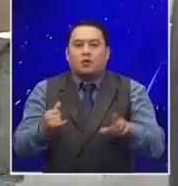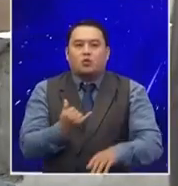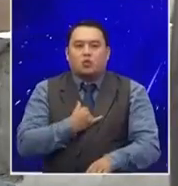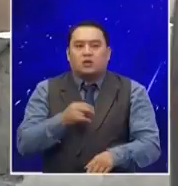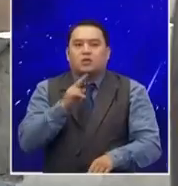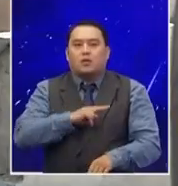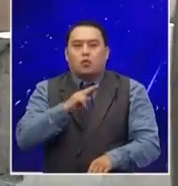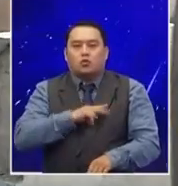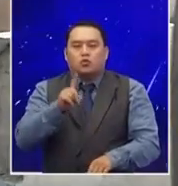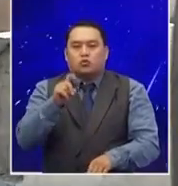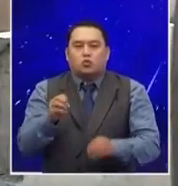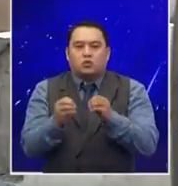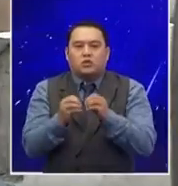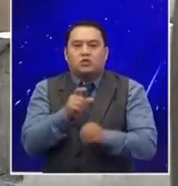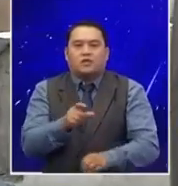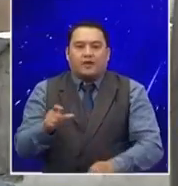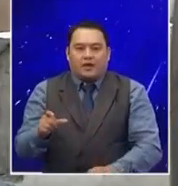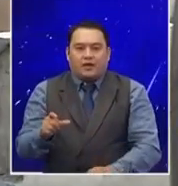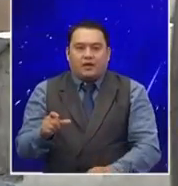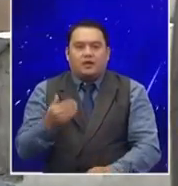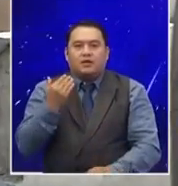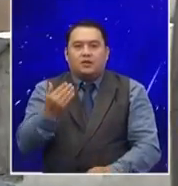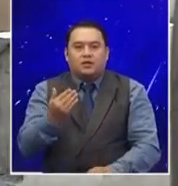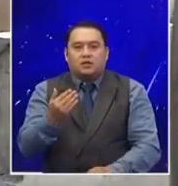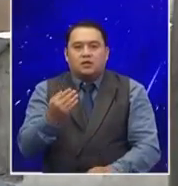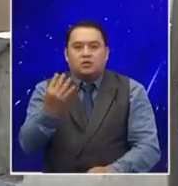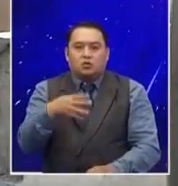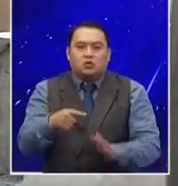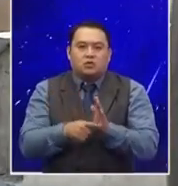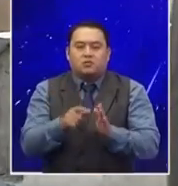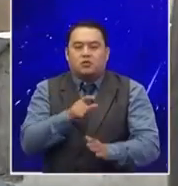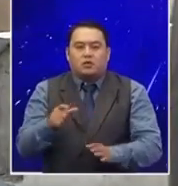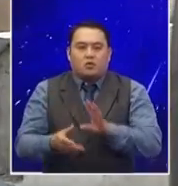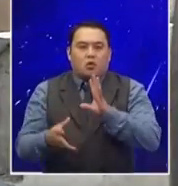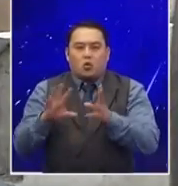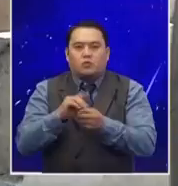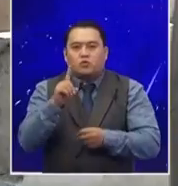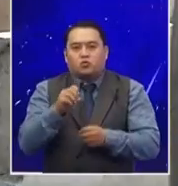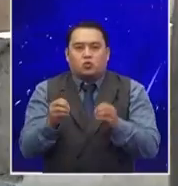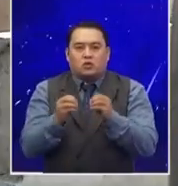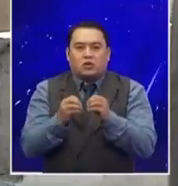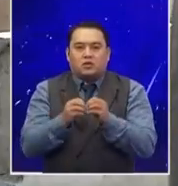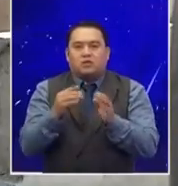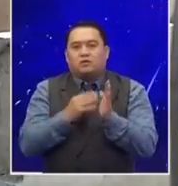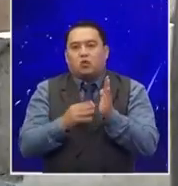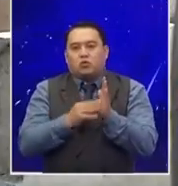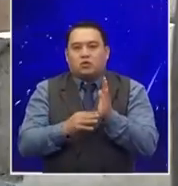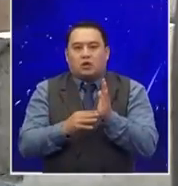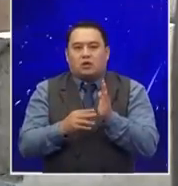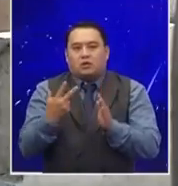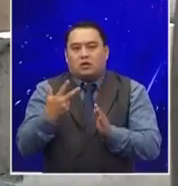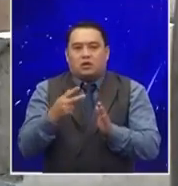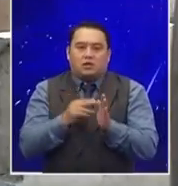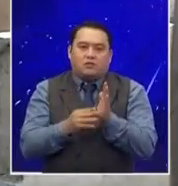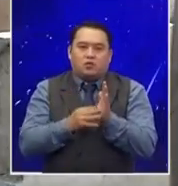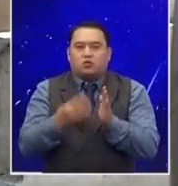нас 110 человек. Из них 47 человек, в общей сложности 110, должно быть 93